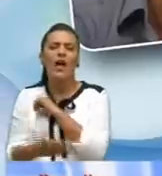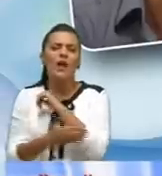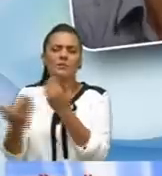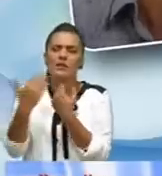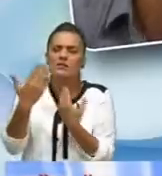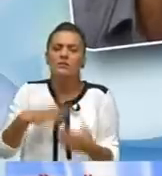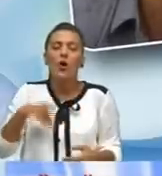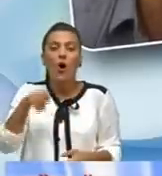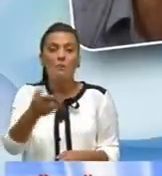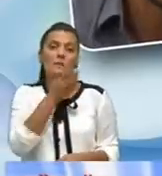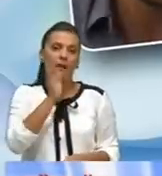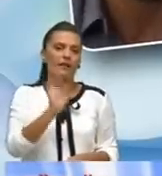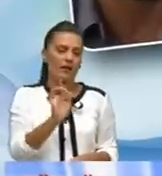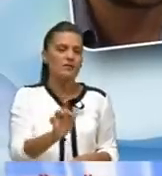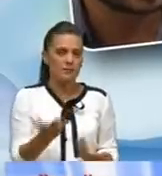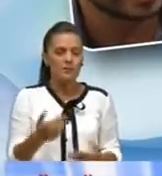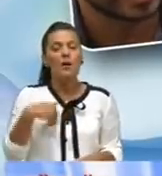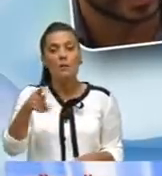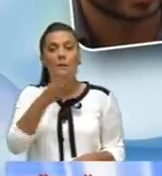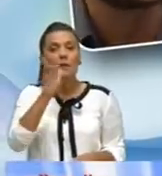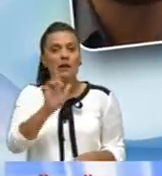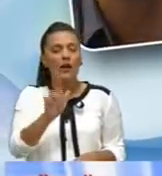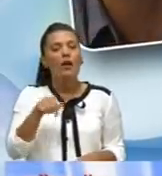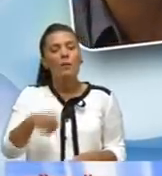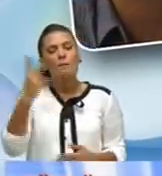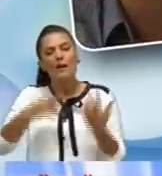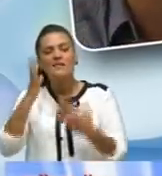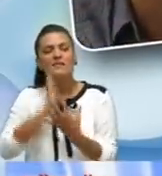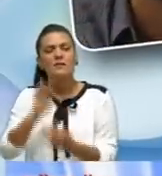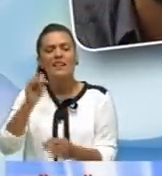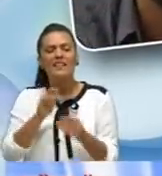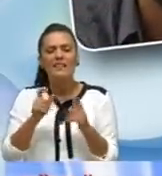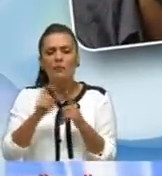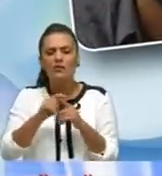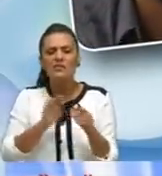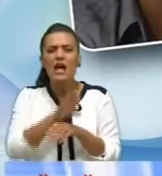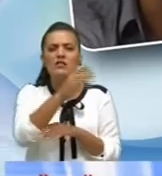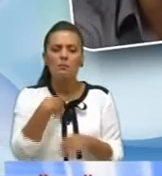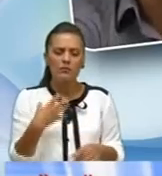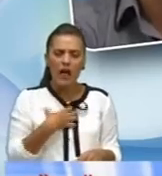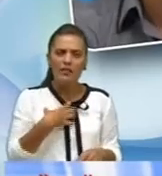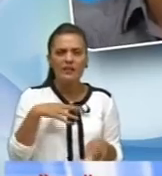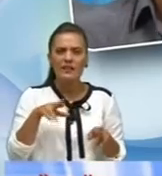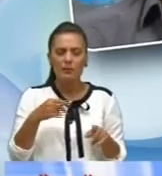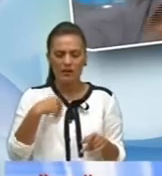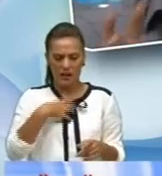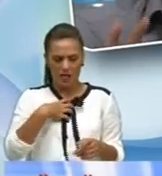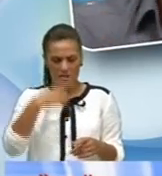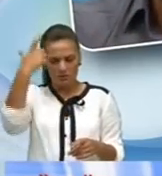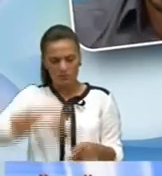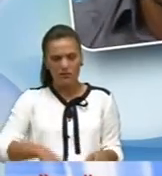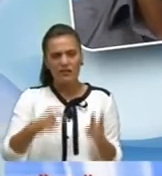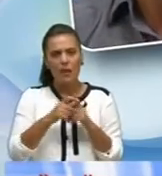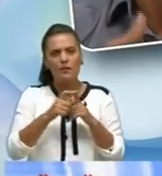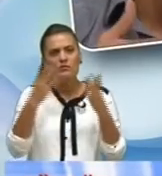talep etmemiz farkında gerekiyor. Olmak ama farkında olmak gerekiyor. Çünkü bazı insanlar için depresyon bir yaşam ritüeli haline geliyor. Evet. Şimdi şunu biliyoruz karaktere ki, dönüşüyor. Karaktere